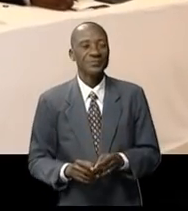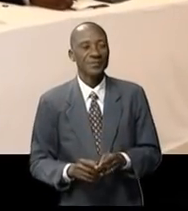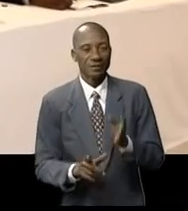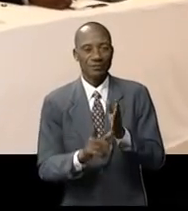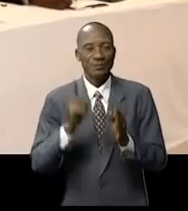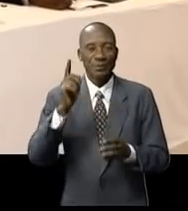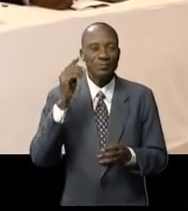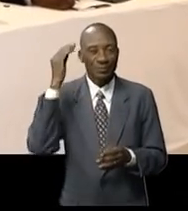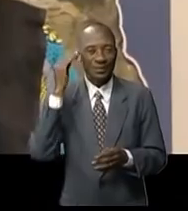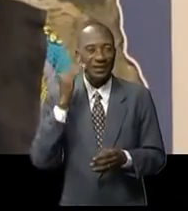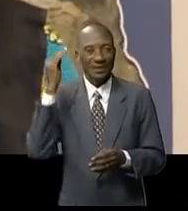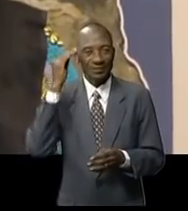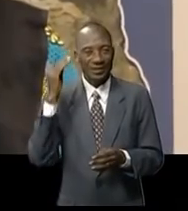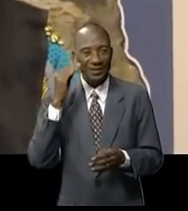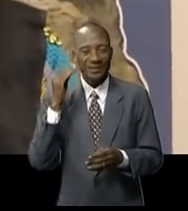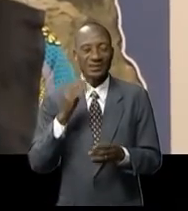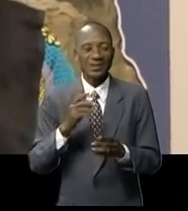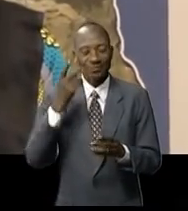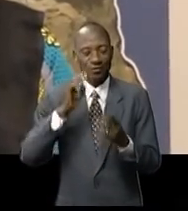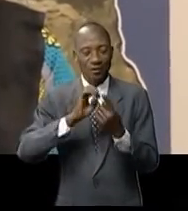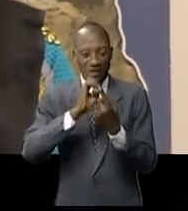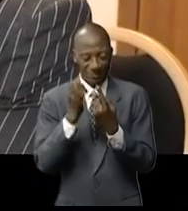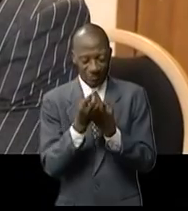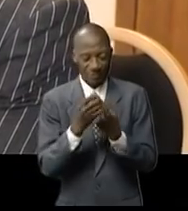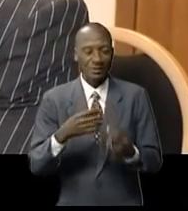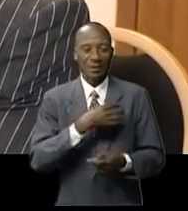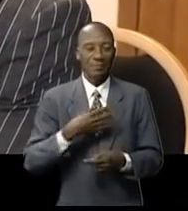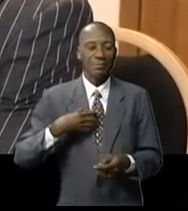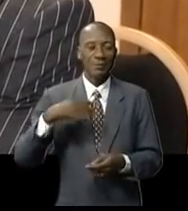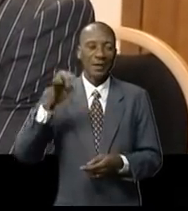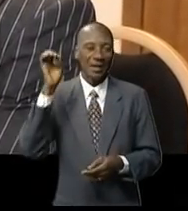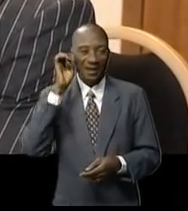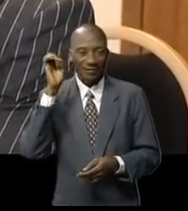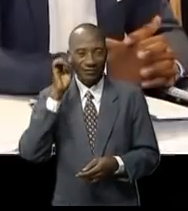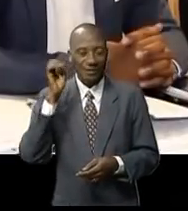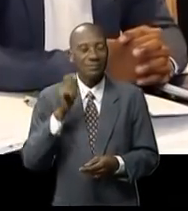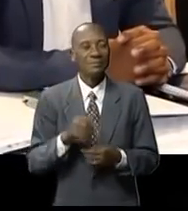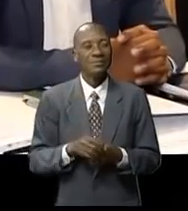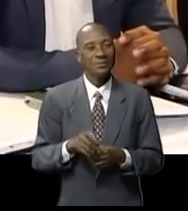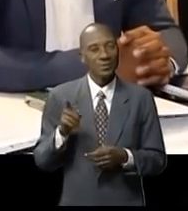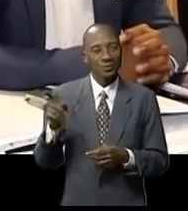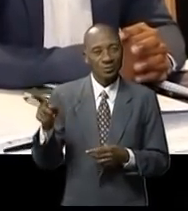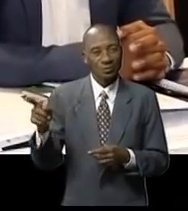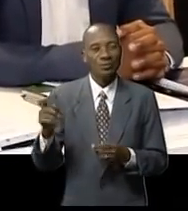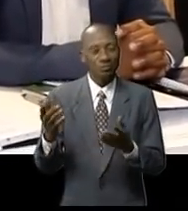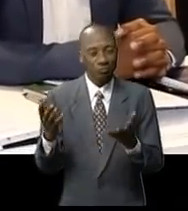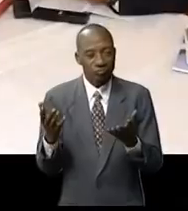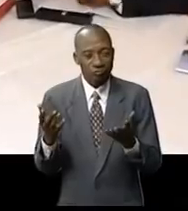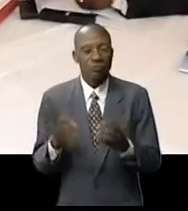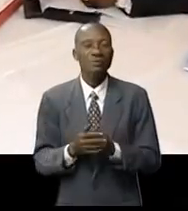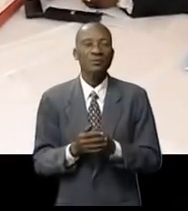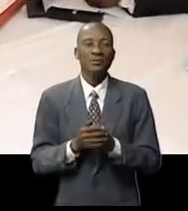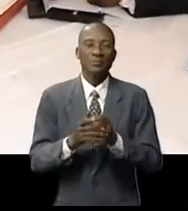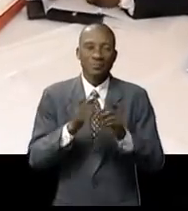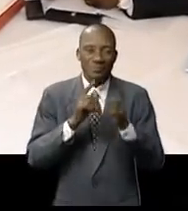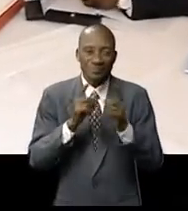de l'Environnement et du Développement durable, Eve Bazaïba, a émis le vœu de doter Fonared avec un statut juridique ou lieu et place